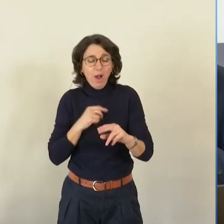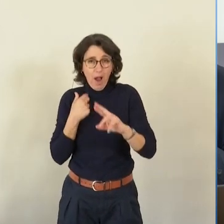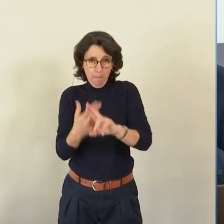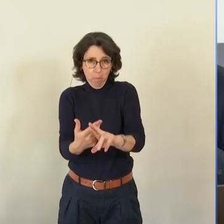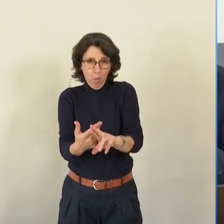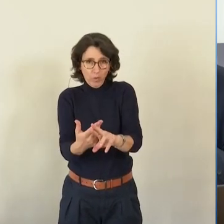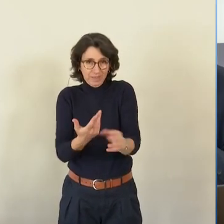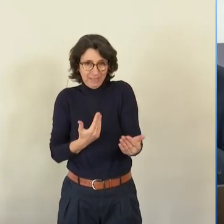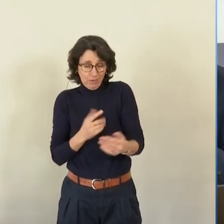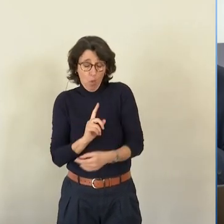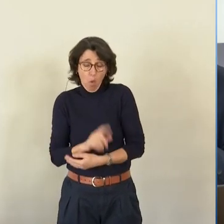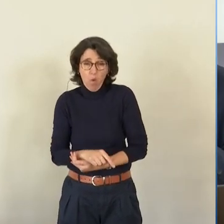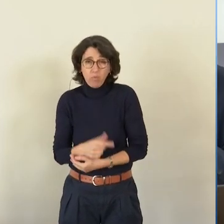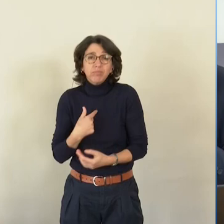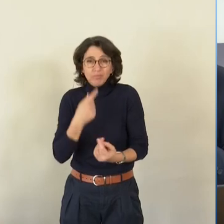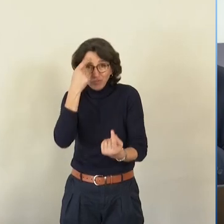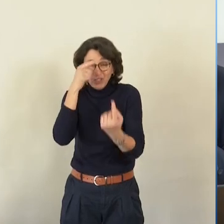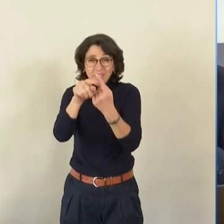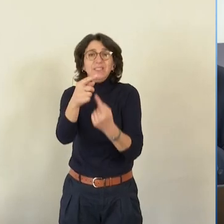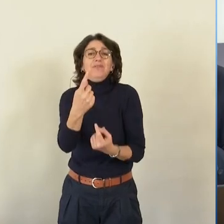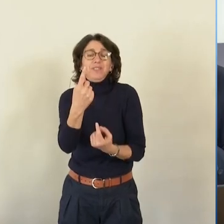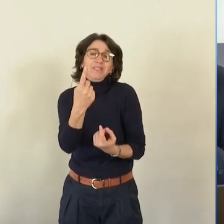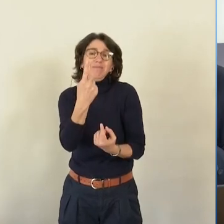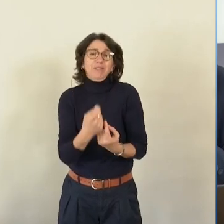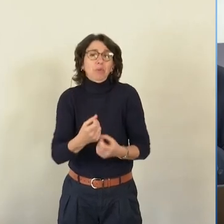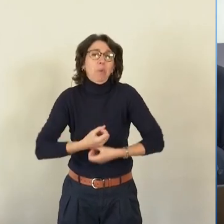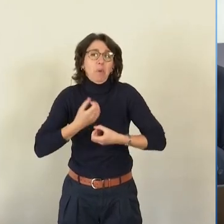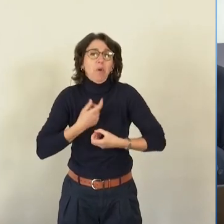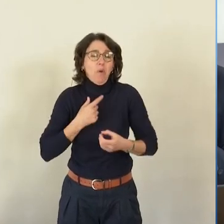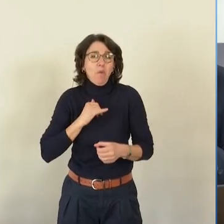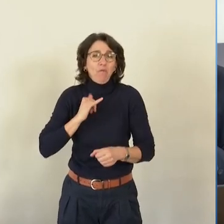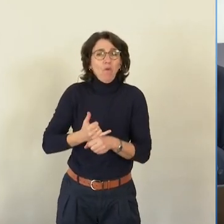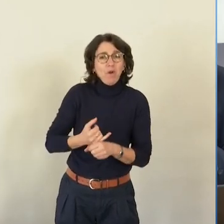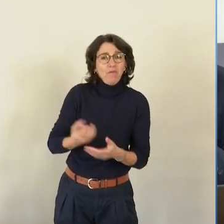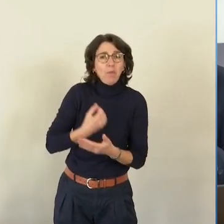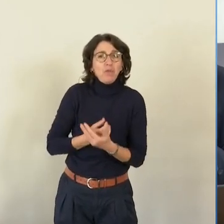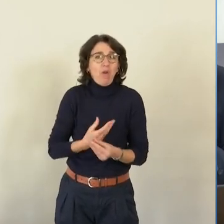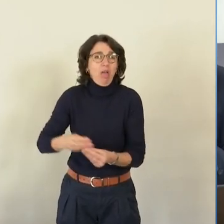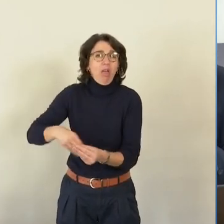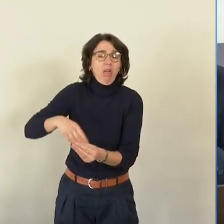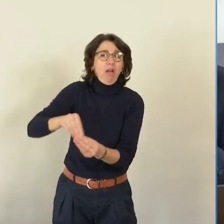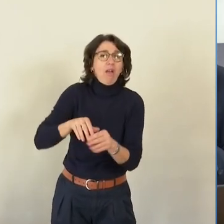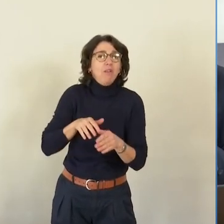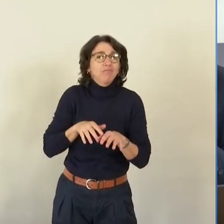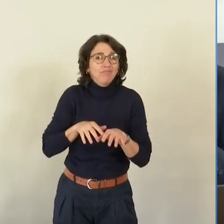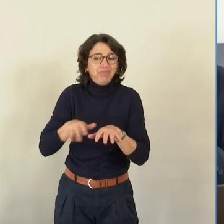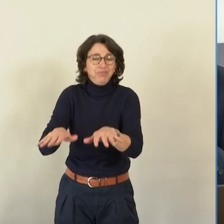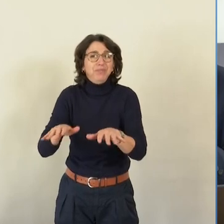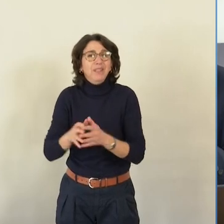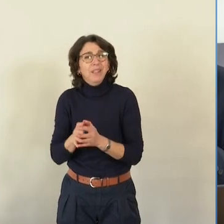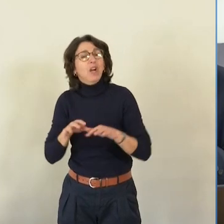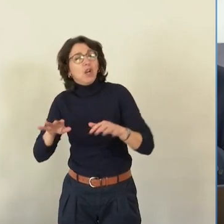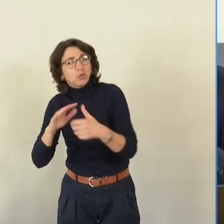part puisque l'objet est de pouvoir continuer des fausses informations via vos réseaux sociaux et que